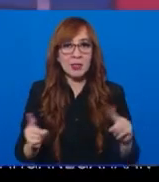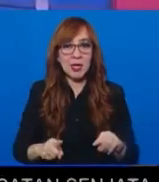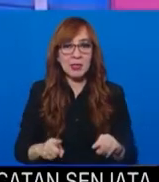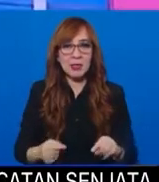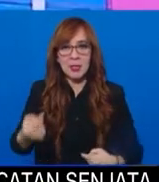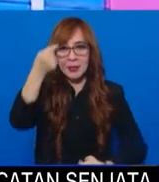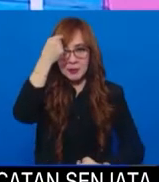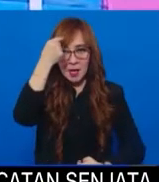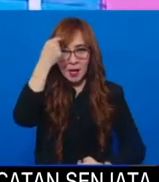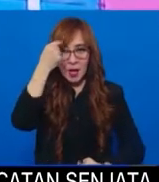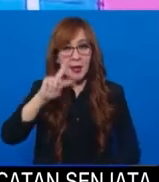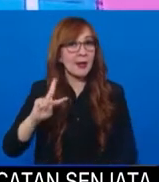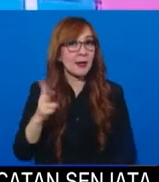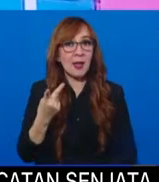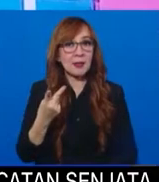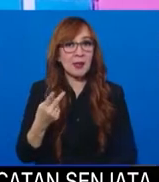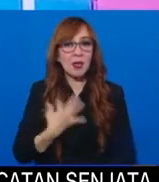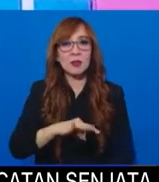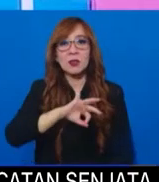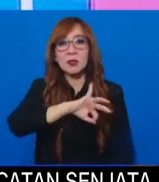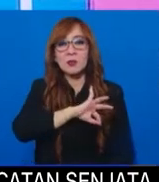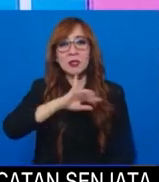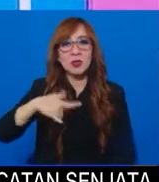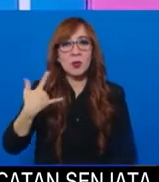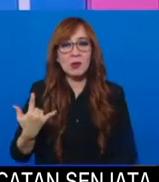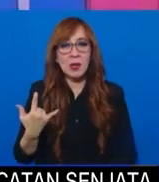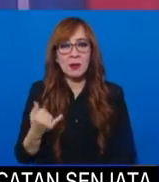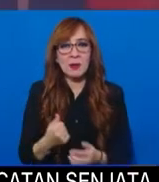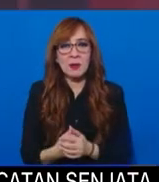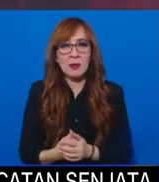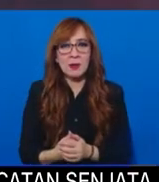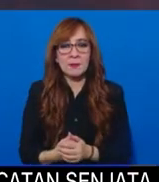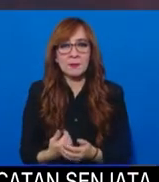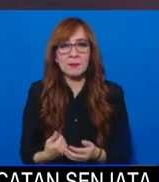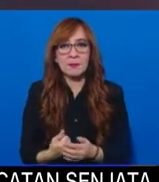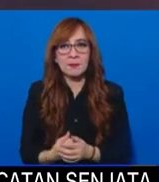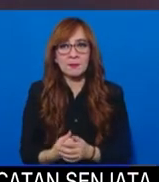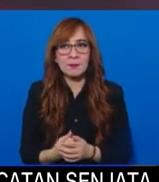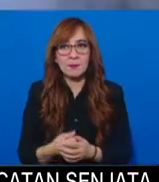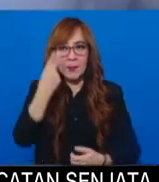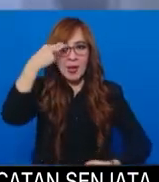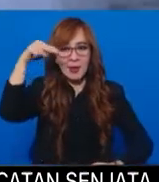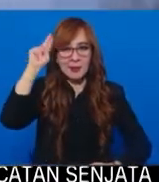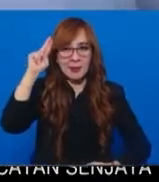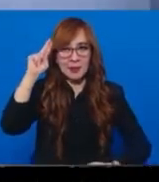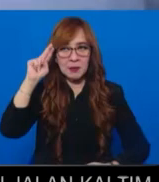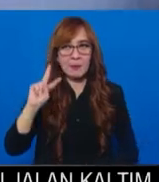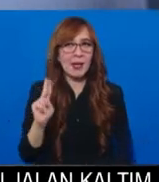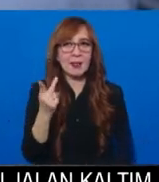pemerasan. Sebagai gantinya, Jokowi mengangkat Nawawi Pomulangu sebagai Ketua KPK sementara.